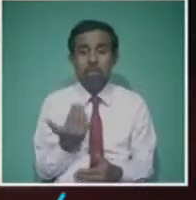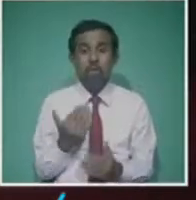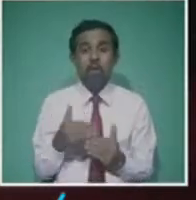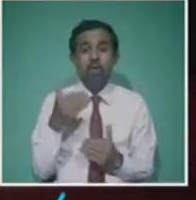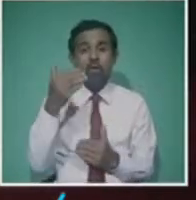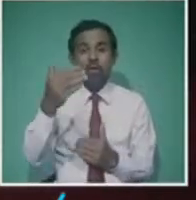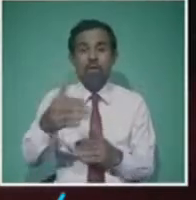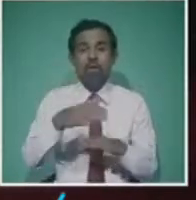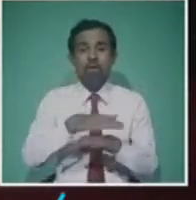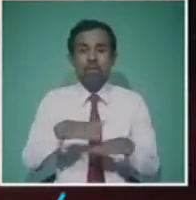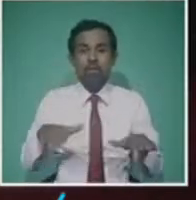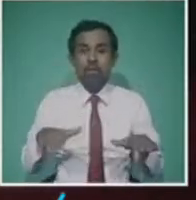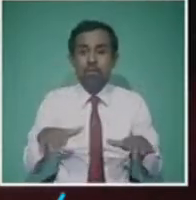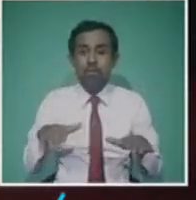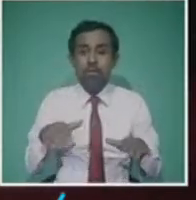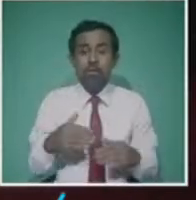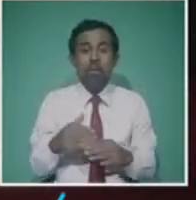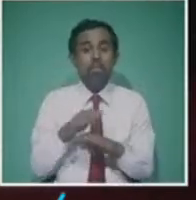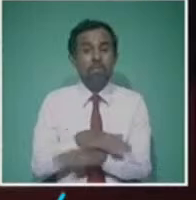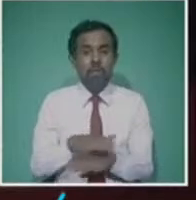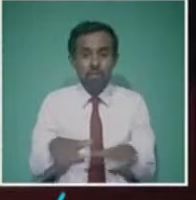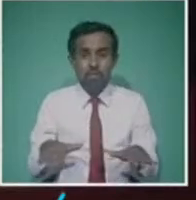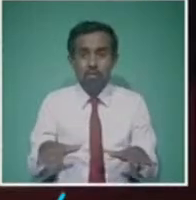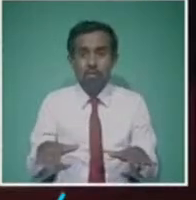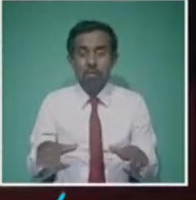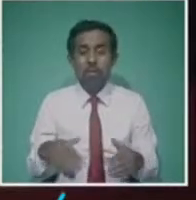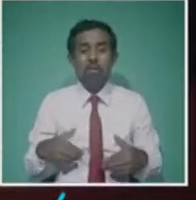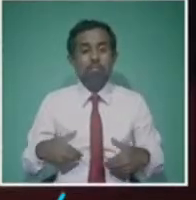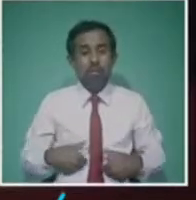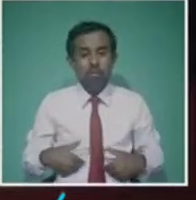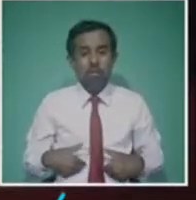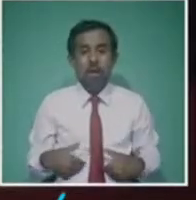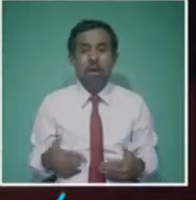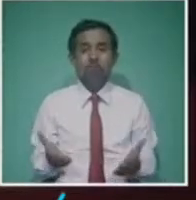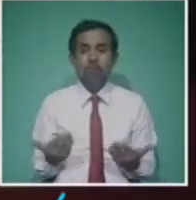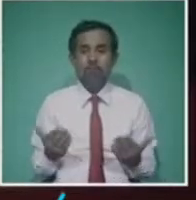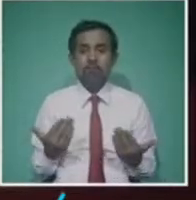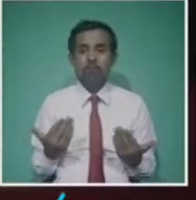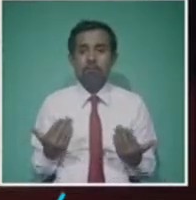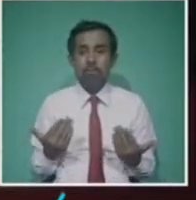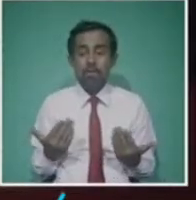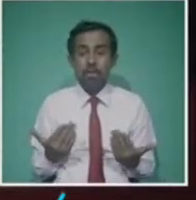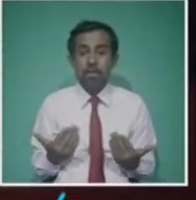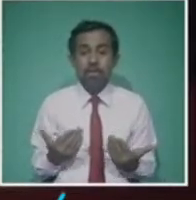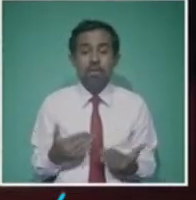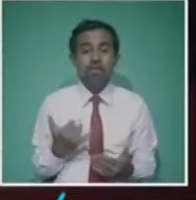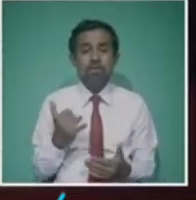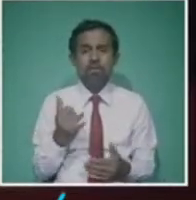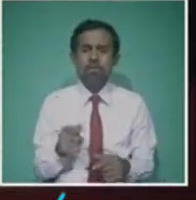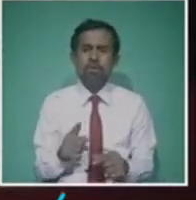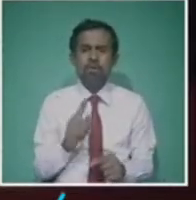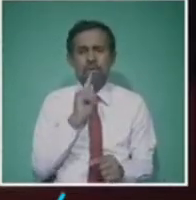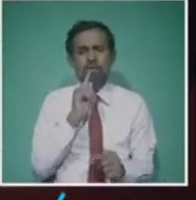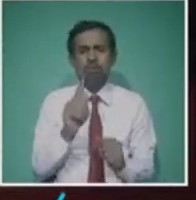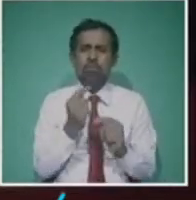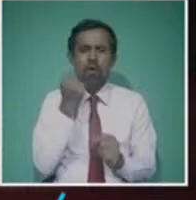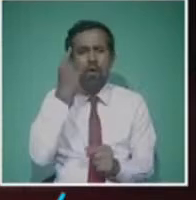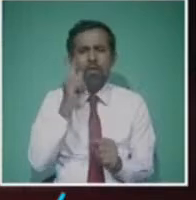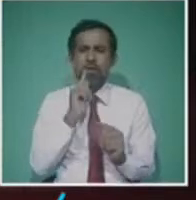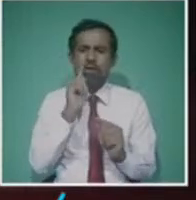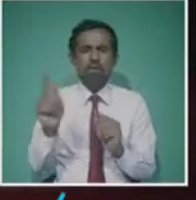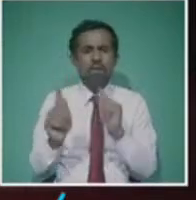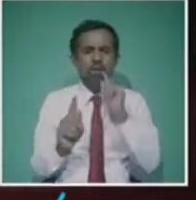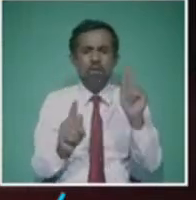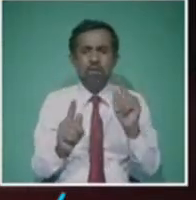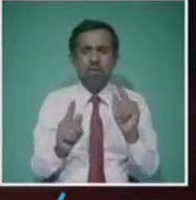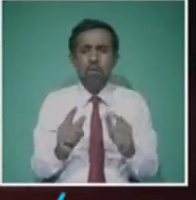අනාගත පරම්පරාව අපේ දරුවන්ට බඩගින්න ඉන්න සිද්ධ වෙලා තියෙනවා ඒක සමහරු එක එක විදියට අර්ථකථන දෙනවා මන්